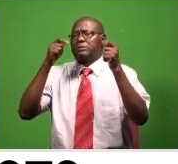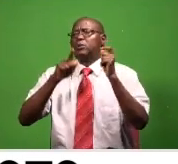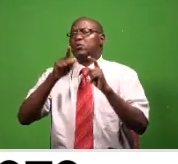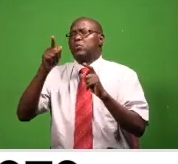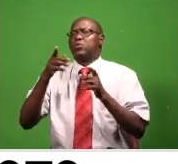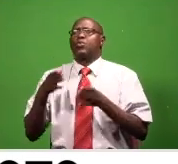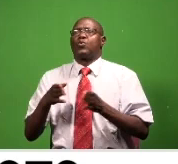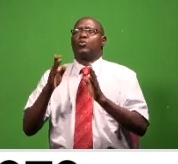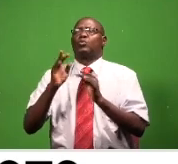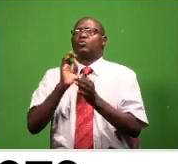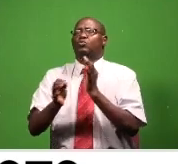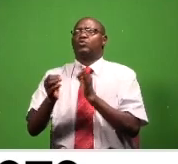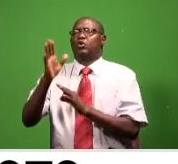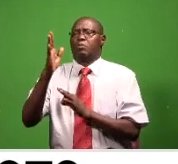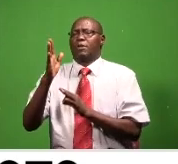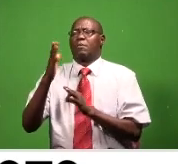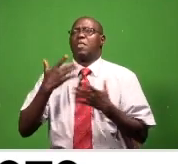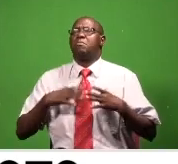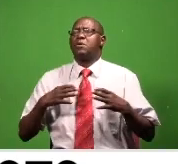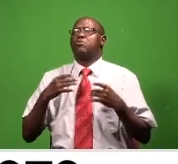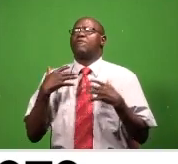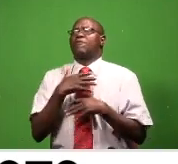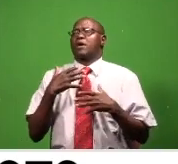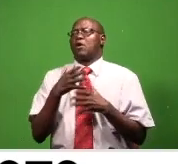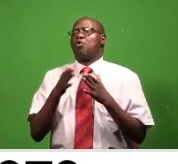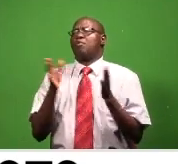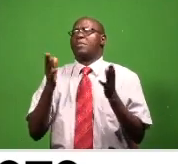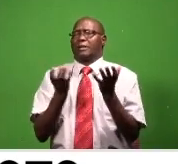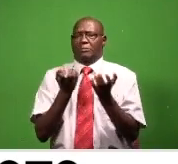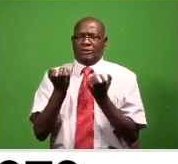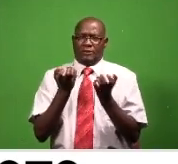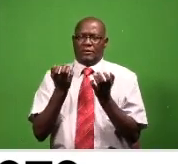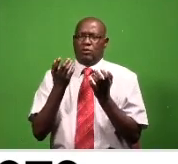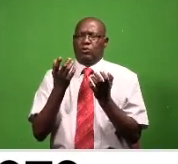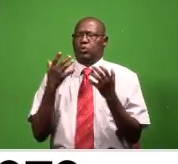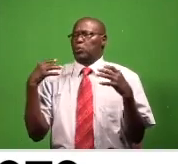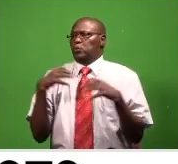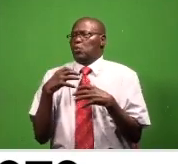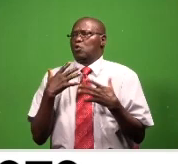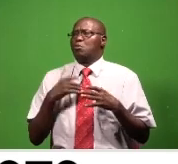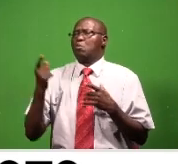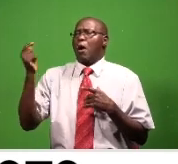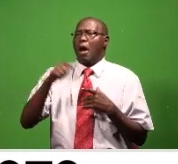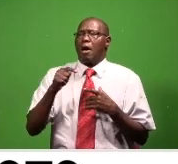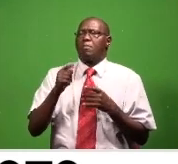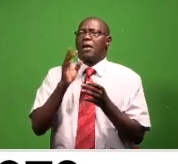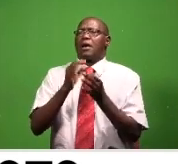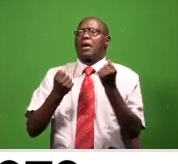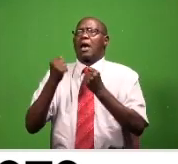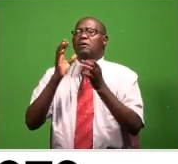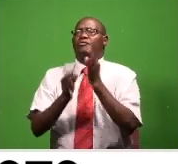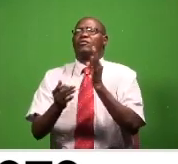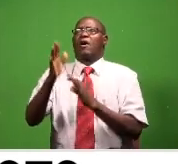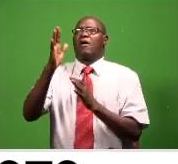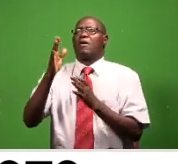mpaka saa hizi wako na uoga wa kufungua biashara zao. Kwa sababu unastukia watu wanakuja wanachoma gari, alafu na hiyo mtu ni pesa